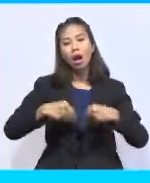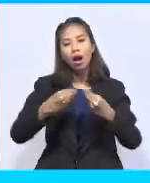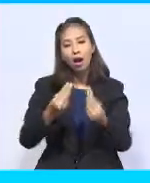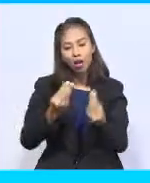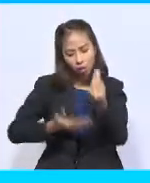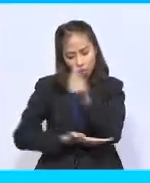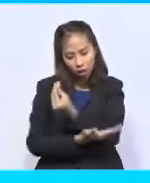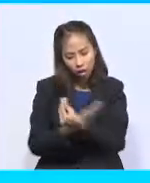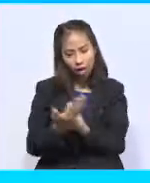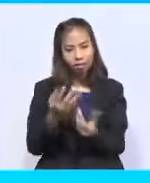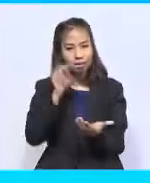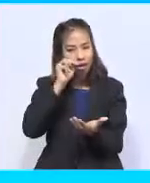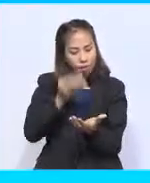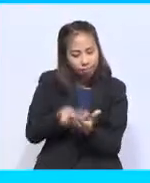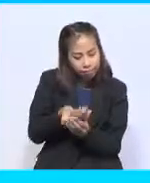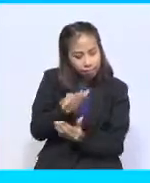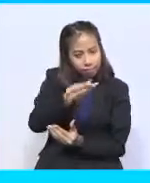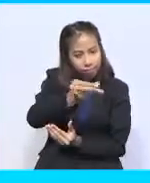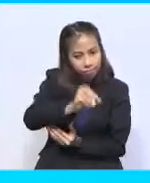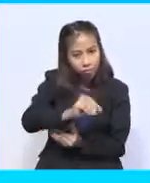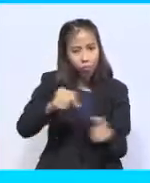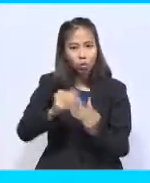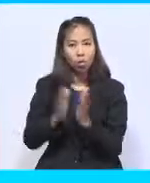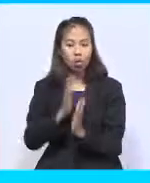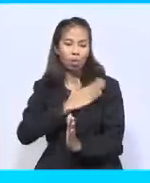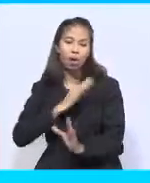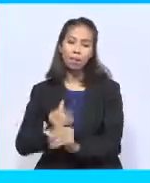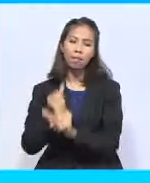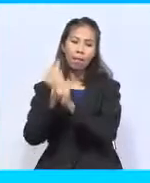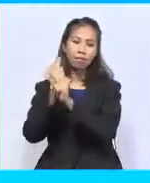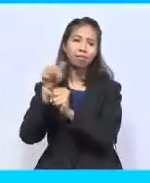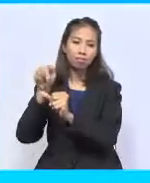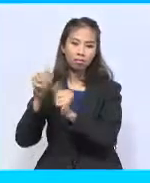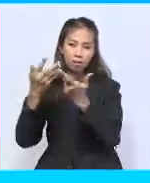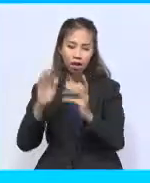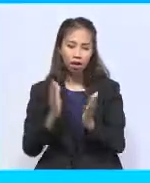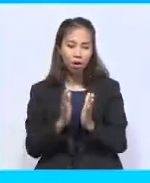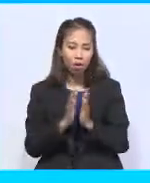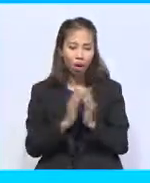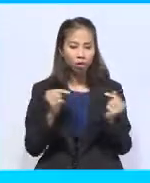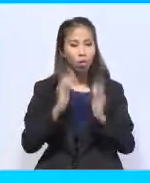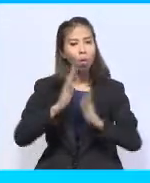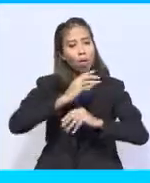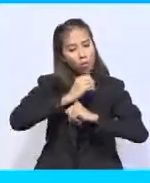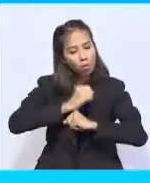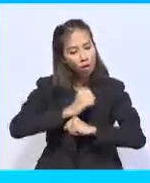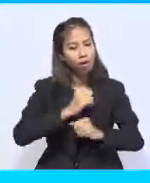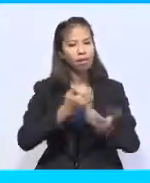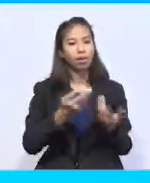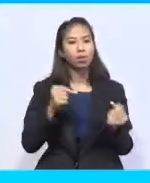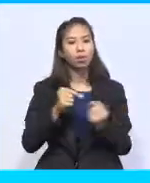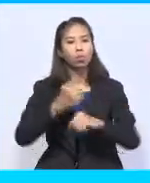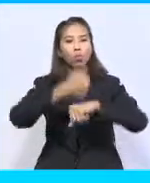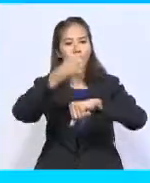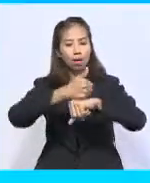ำหลวงพ่อแสงนะครับซึ่งเป็นพระพุทธรูปคู่บ้านคู่เมืองของตำบลนี้นะครับแล้วก็การรดน้ำขอพรผู้ใหญ่แล้วก็รดน้ำผู้นำศาส